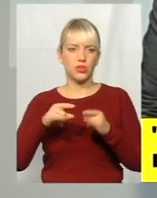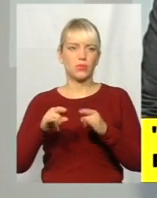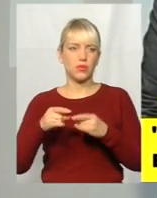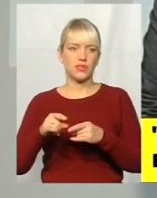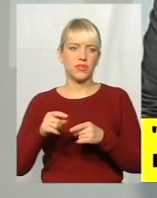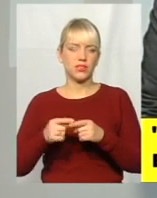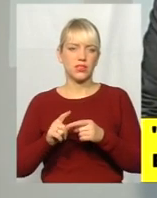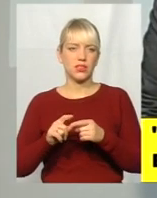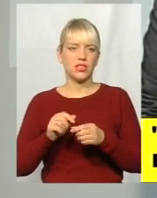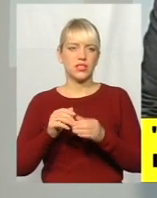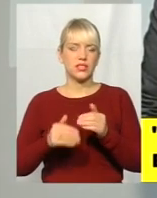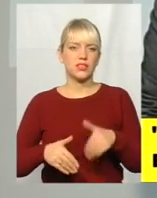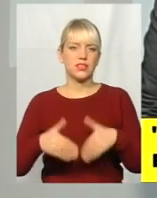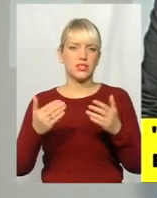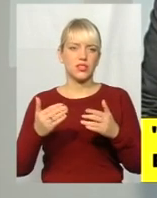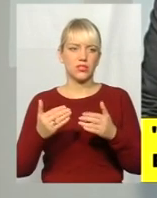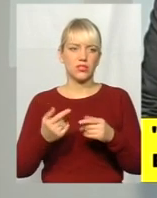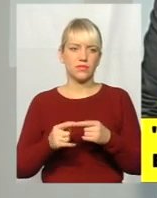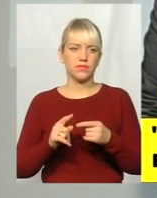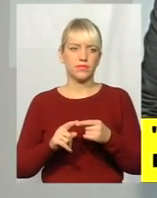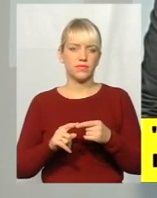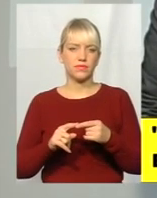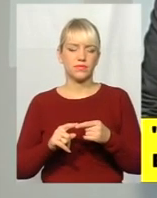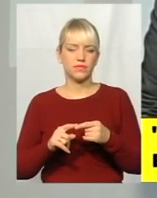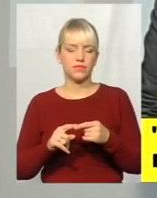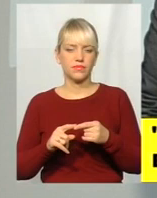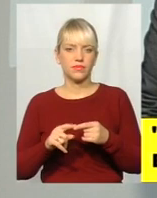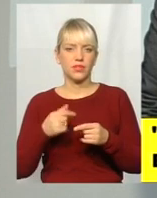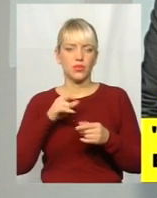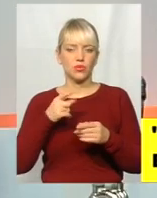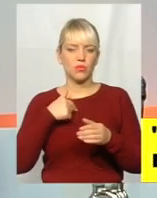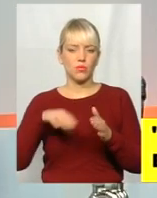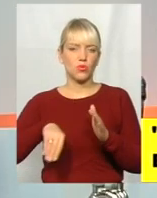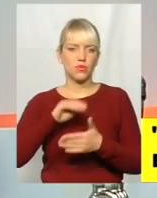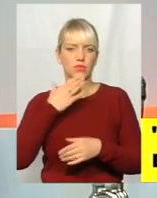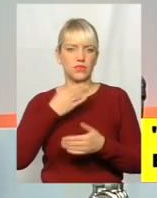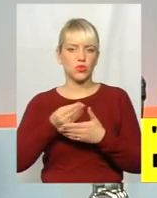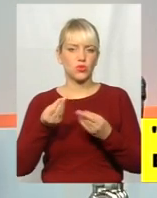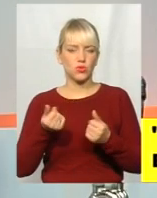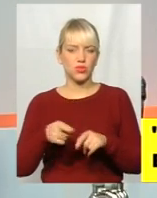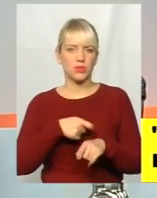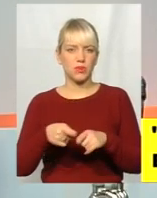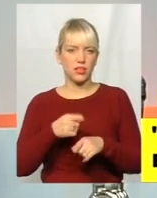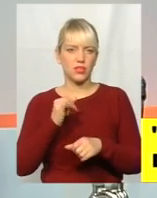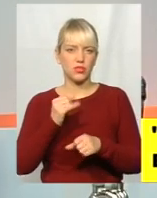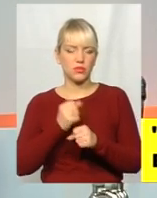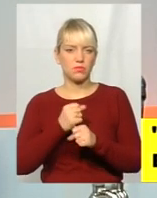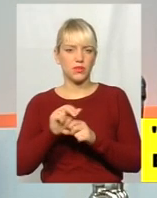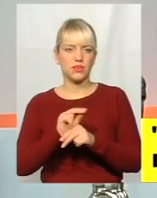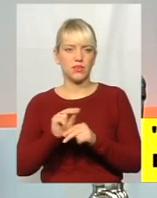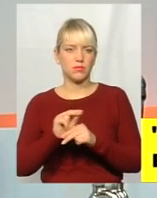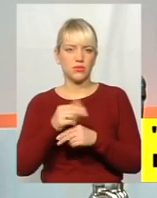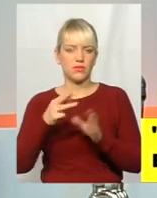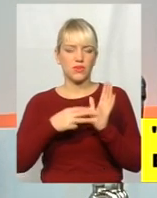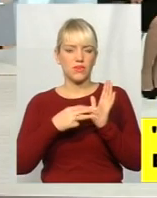чітко ваше питання. Спортили ліноліум, бо ми купили за свої власні кошти, зробили ремонт, і вже